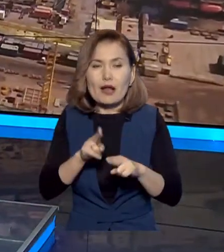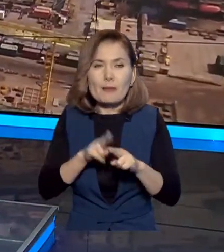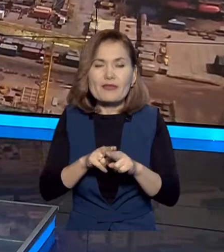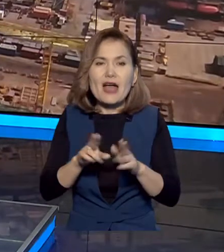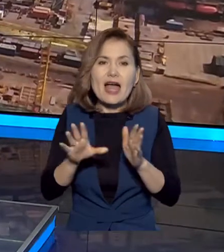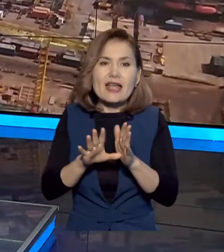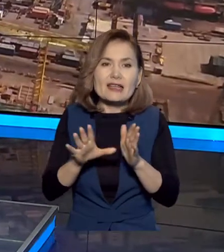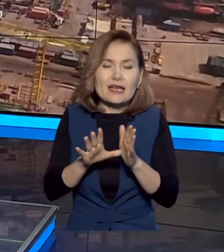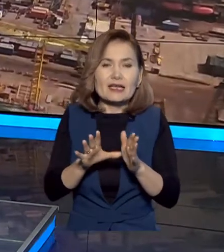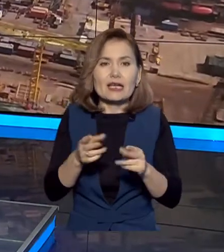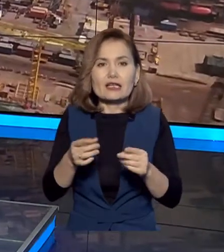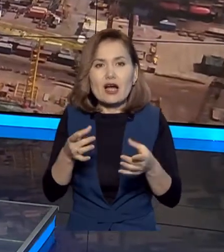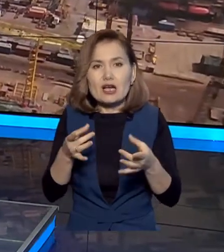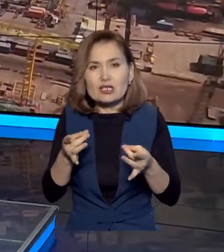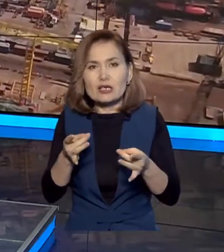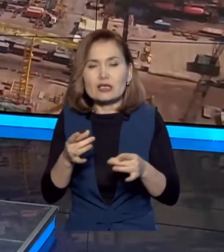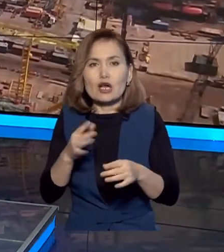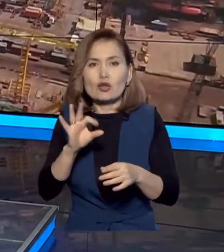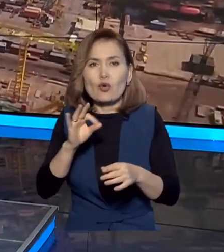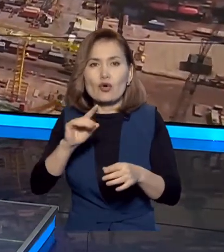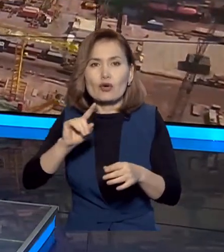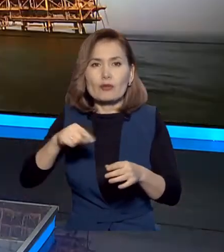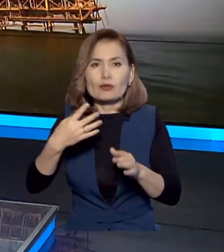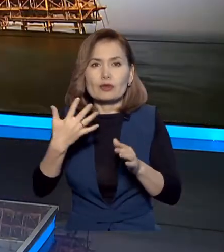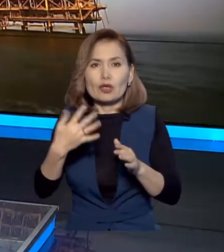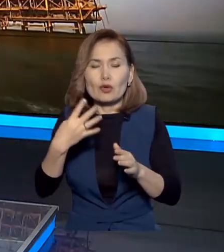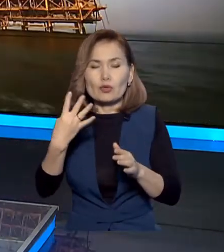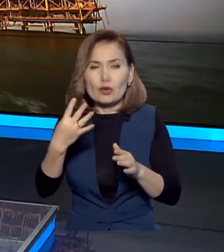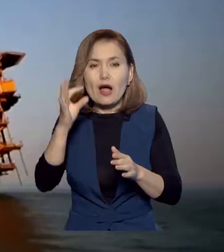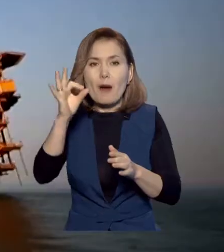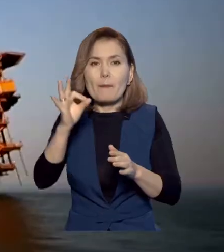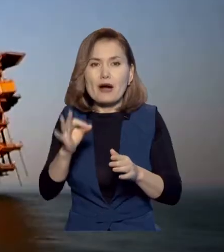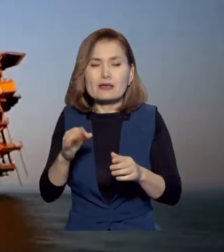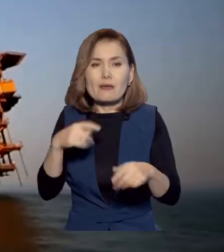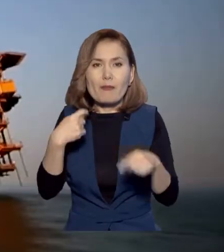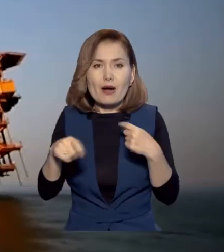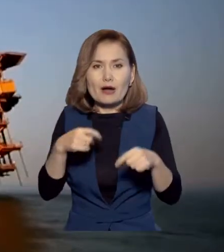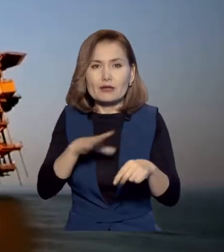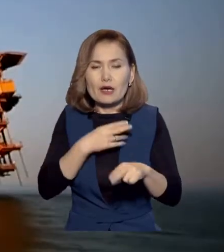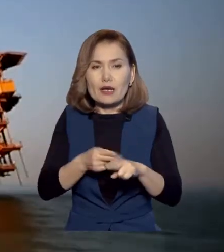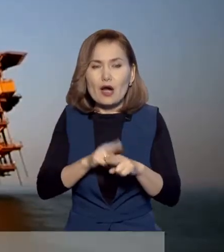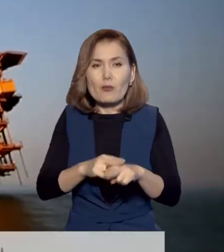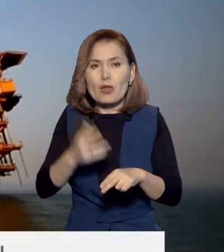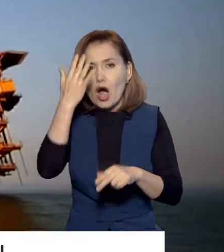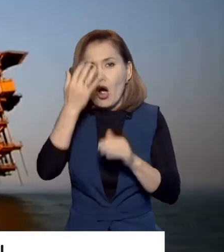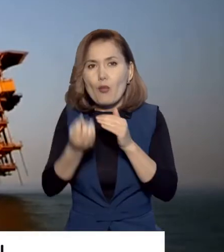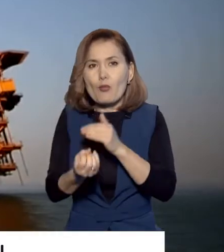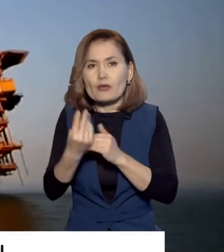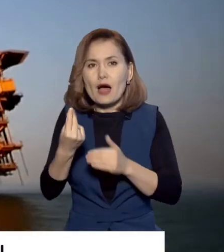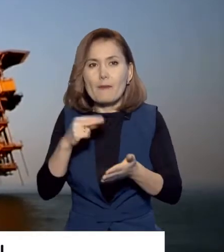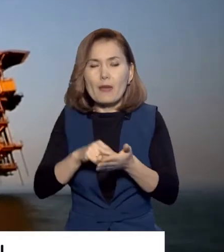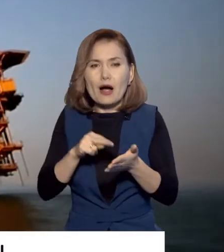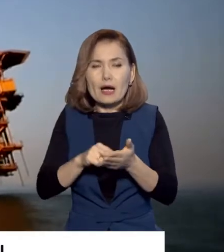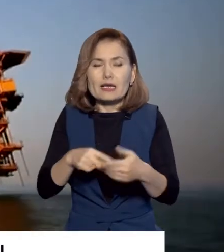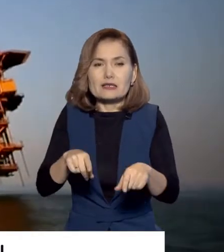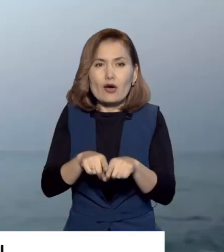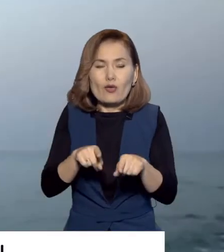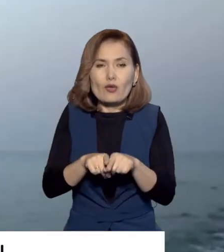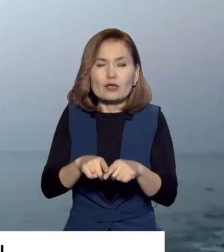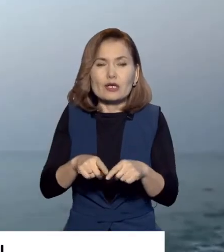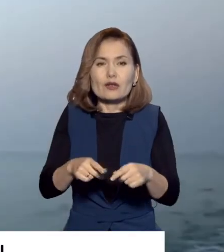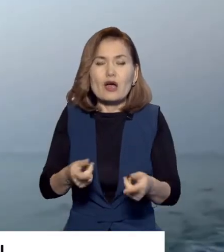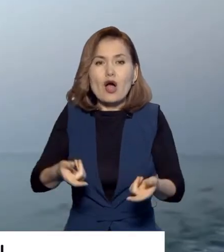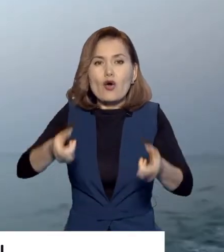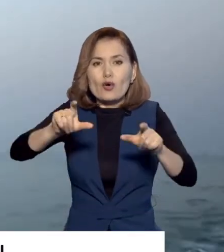шикізат 0,54% қымбаттаған. Блумбергтің мәліметінше мұнай бағасының өсуіне Йемендегі көтерілісшілердің біріккен